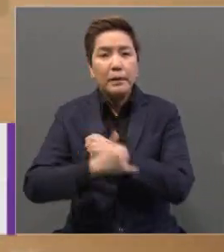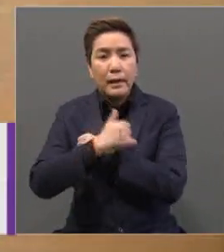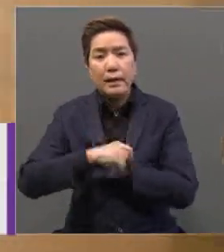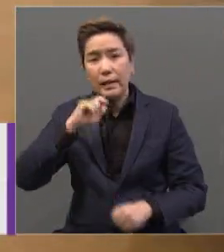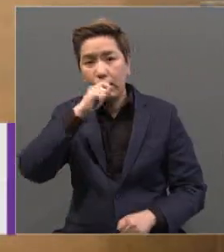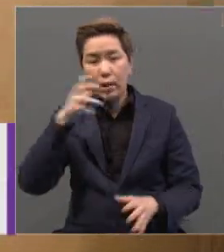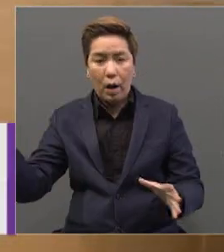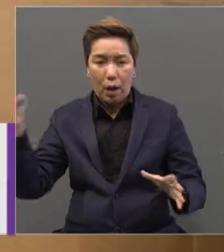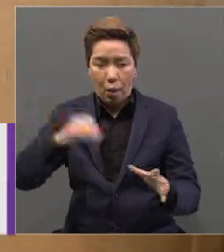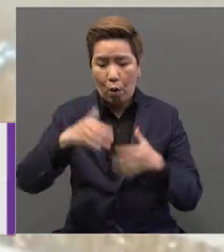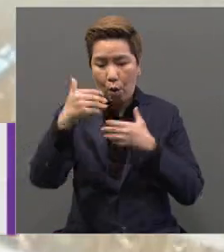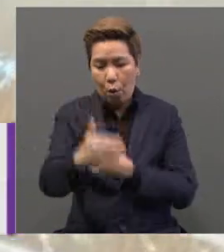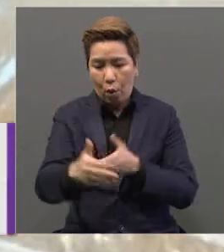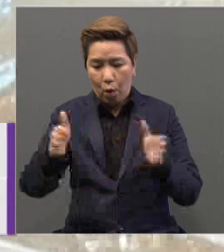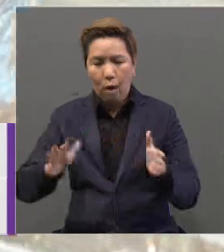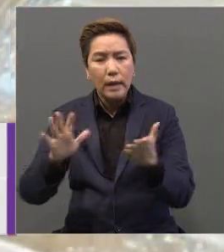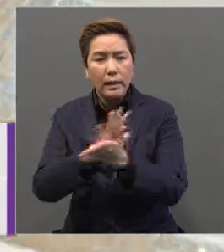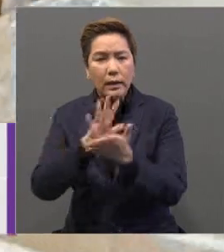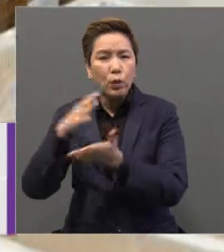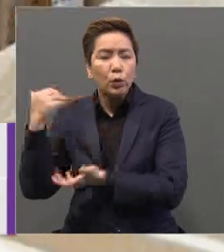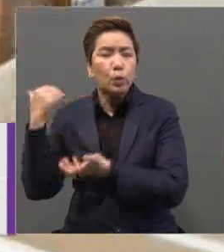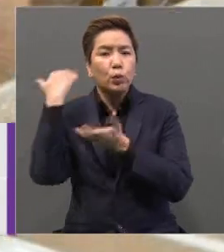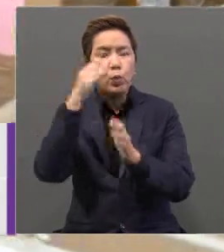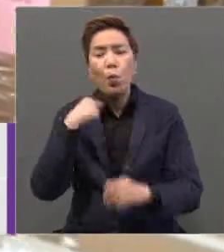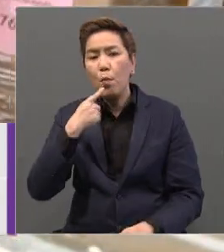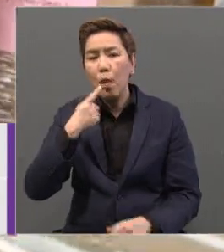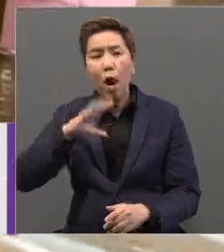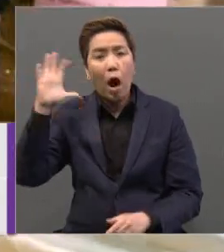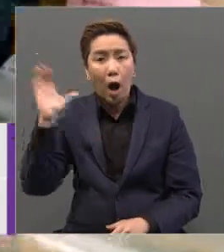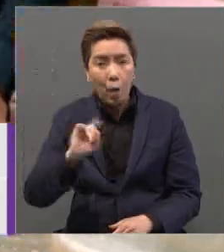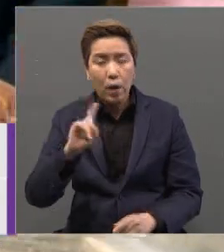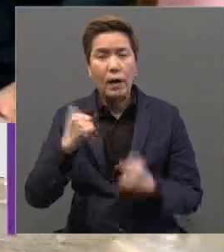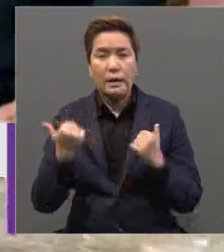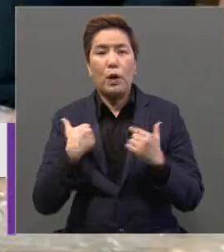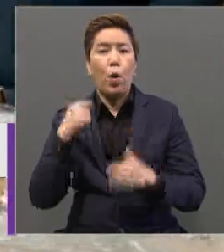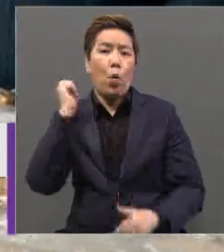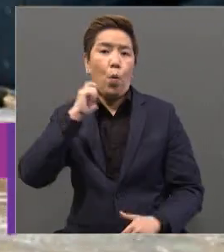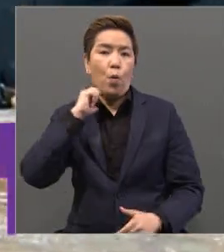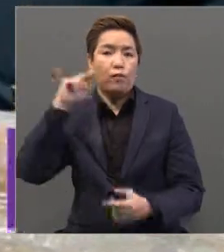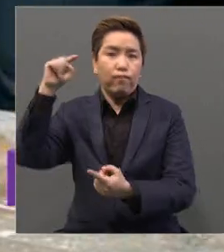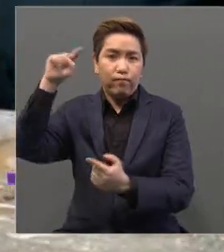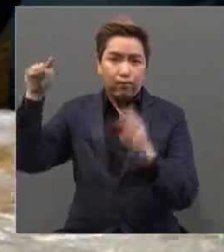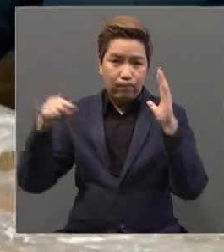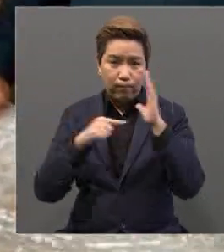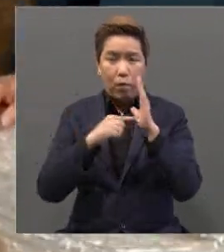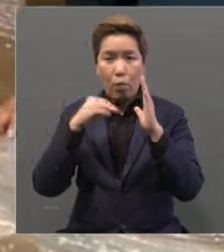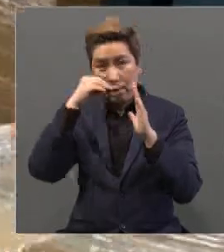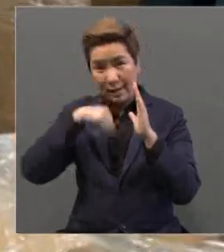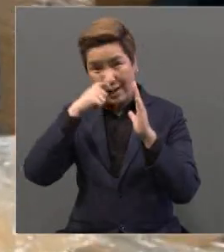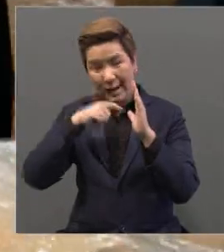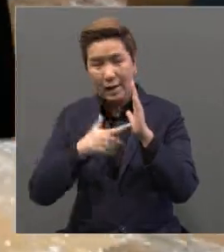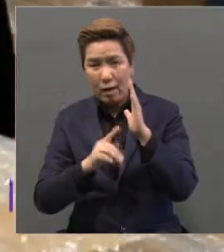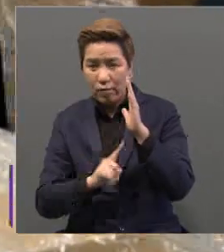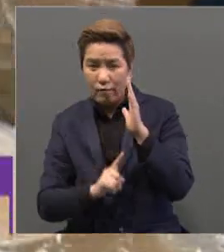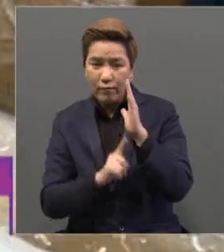บรรจุมาในกล่องจากเอกสารขอส่งออกเนี่ยทราบว่านำมาจากต้นทางก็คือฮ่องกงและกำลังขอส่งออกท